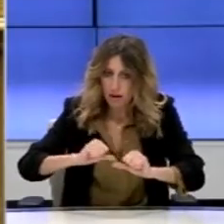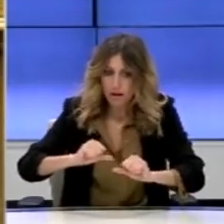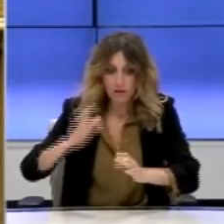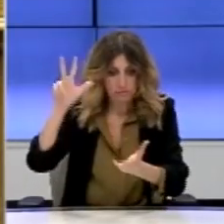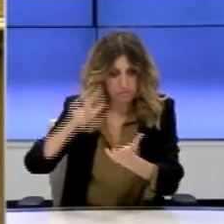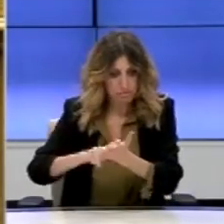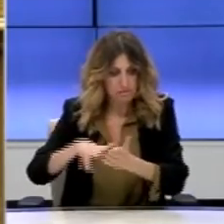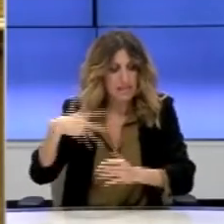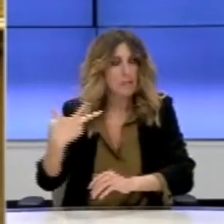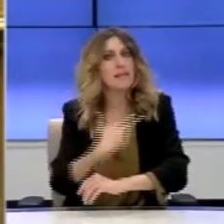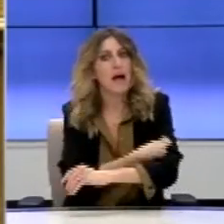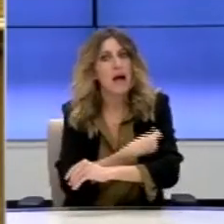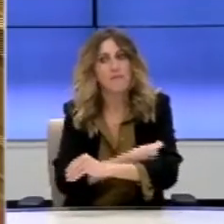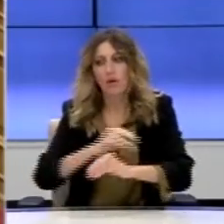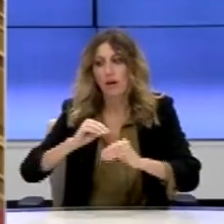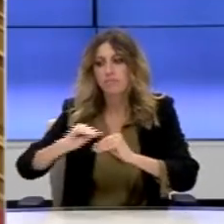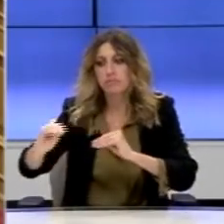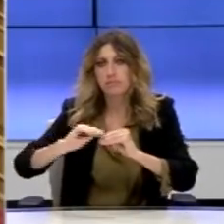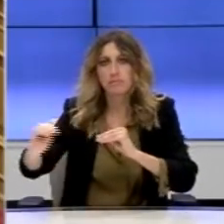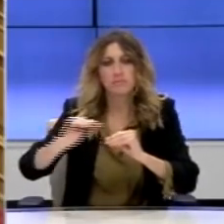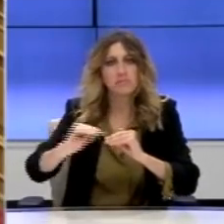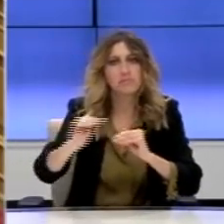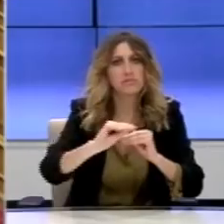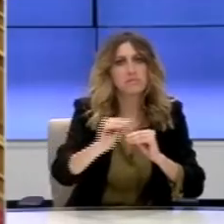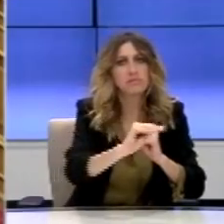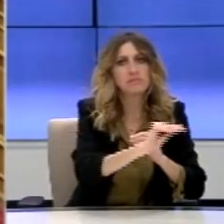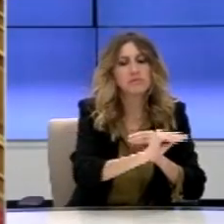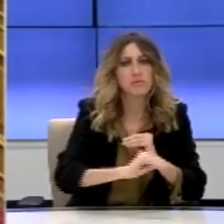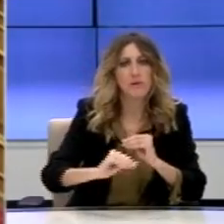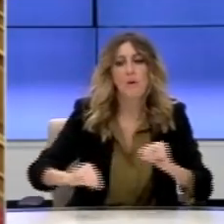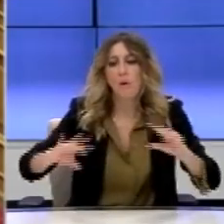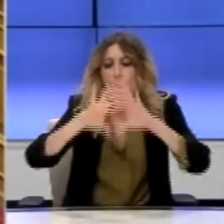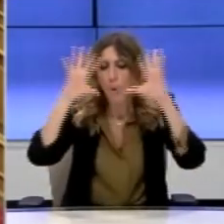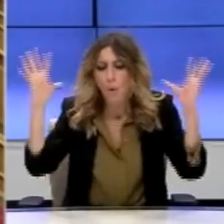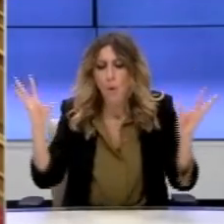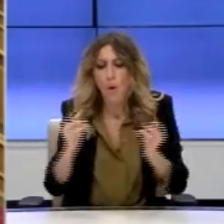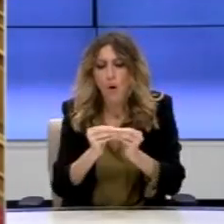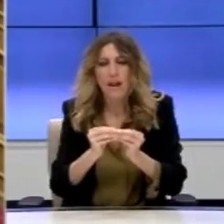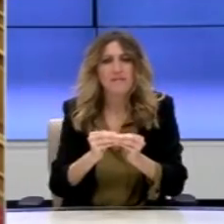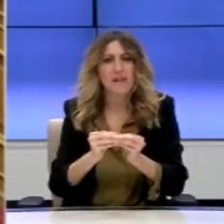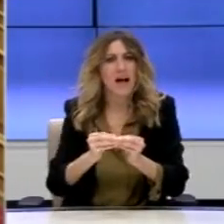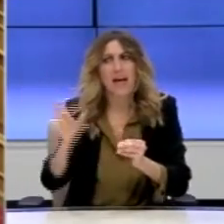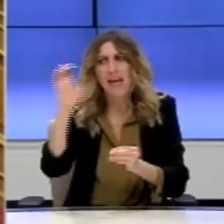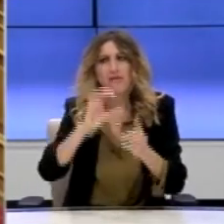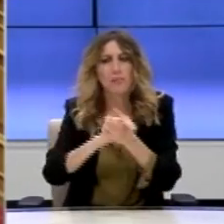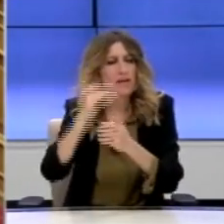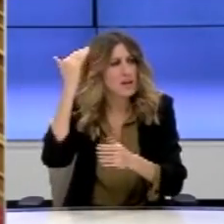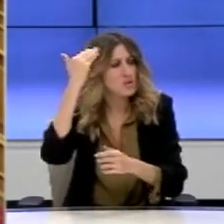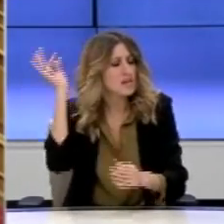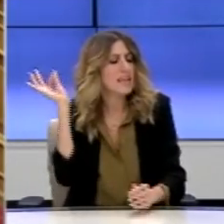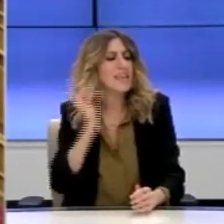ταχύτητα της επιστημονικής έρευνας και της έγκρισής τους, καθορίζονται με κριτήριο τα κέρδη, τους